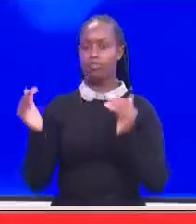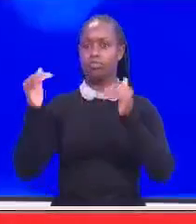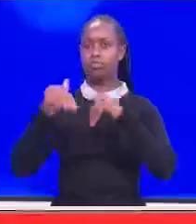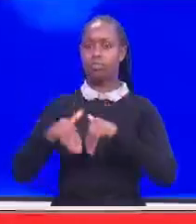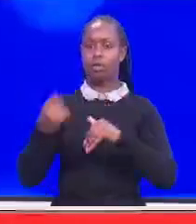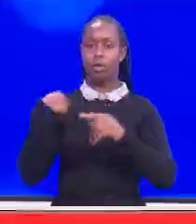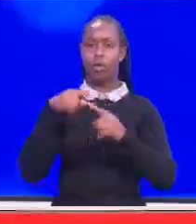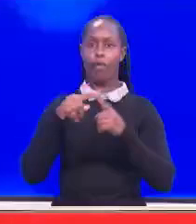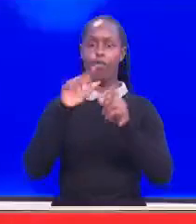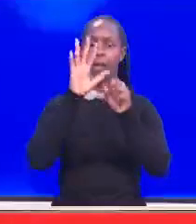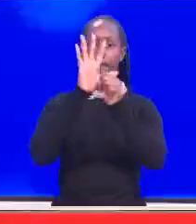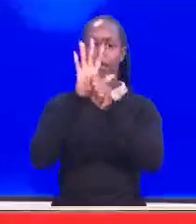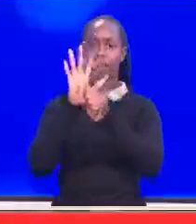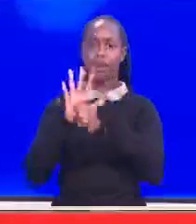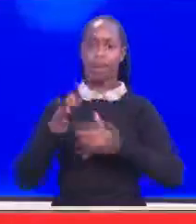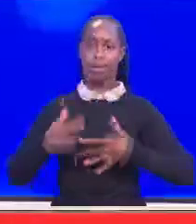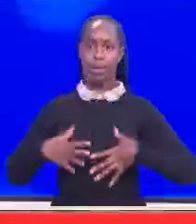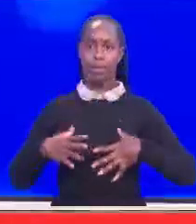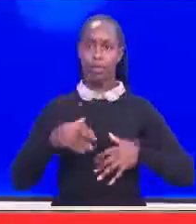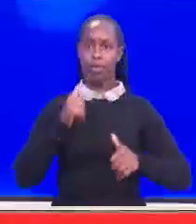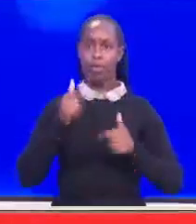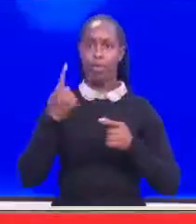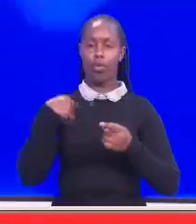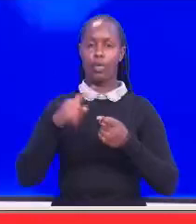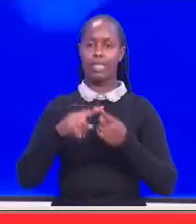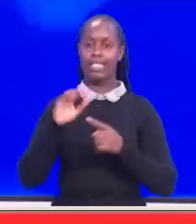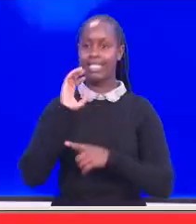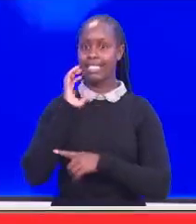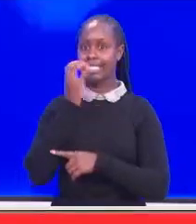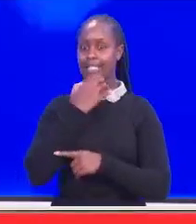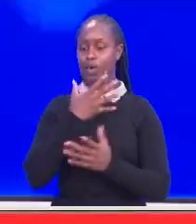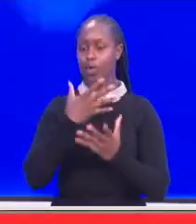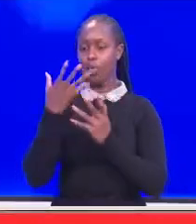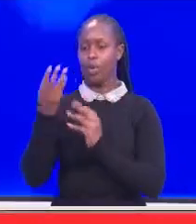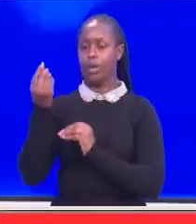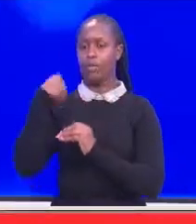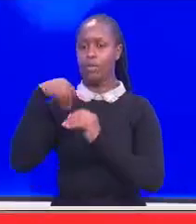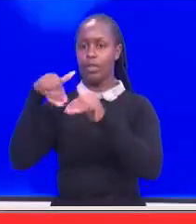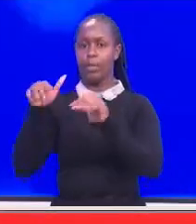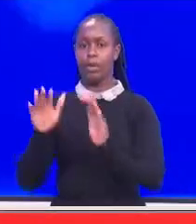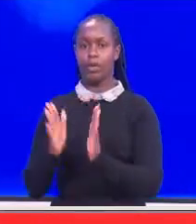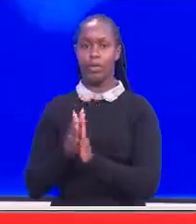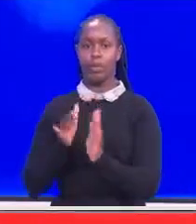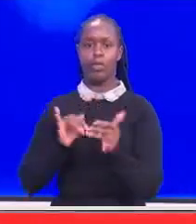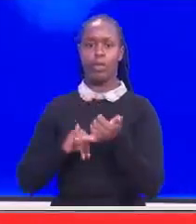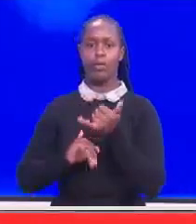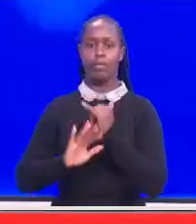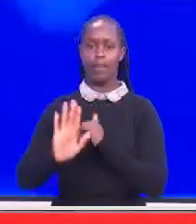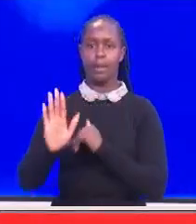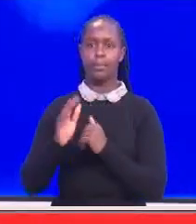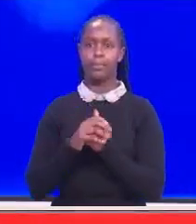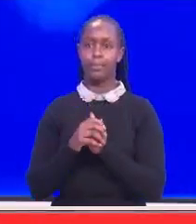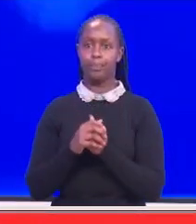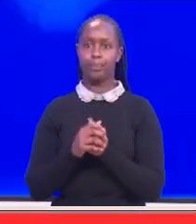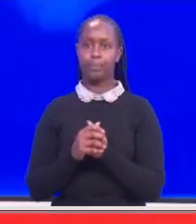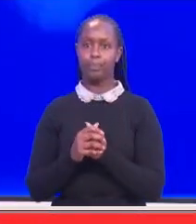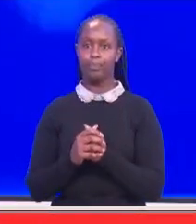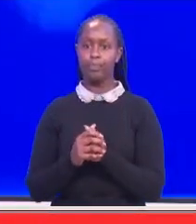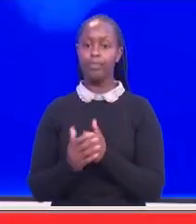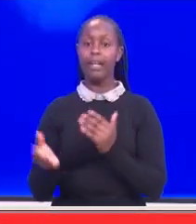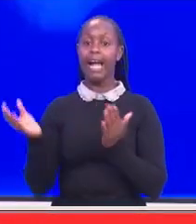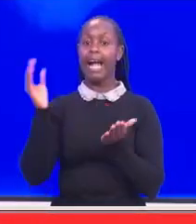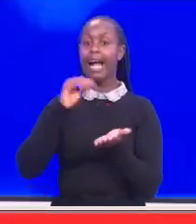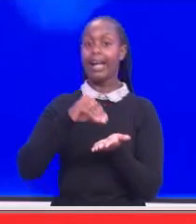ya halaiki iliyohudhuriwa na naibu wa rais Rigathi Gachagua pamoja na mkewe Bidorcas Rigathi. The matter will be mentioned